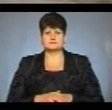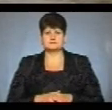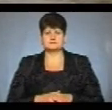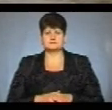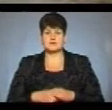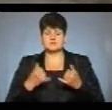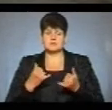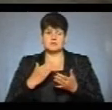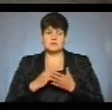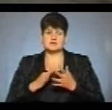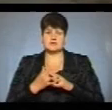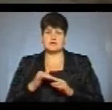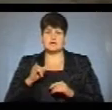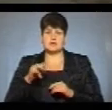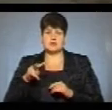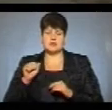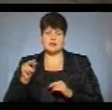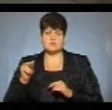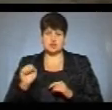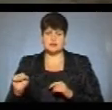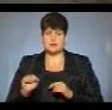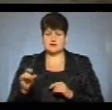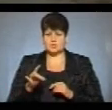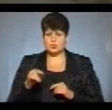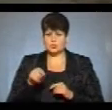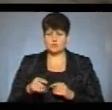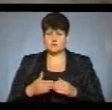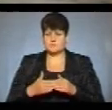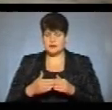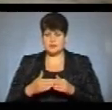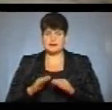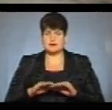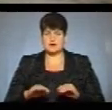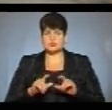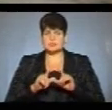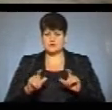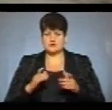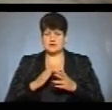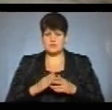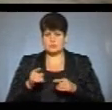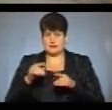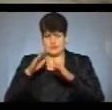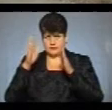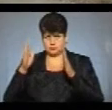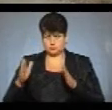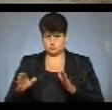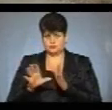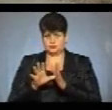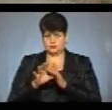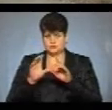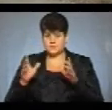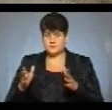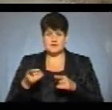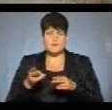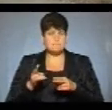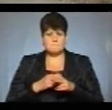Ми зараз знаходимося у селі Ілавче Требовлянського району. Тут неподалік місцевого дитячого садочка стоїть ось така трансформаторна будка. Вона